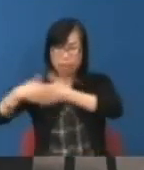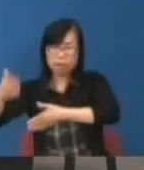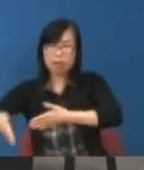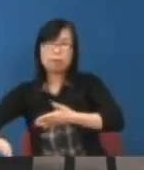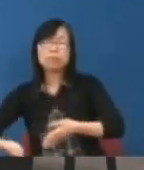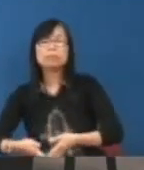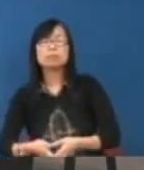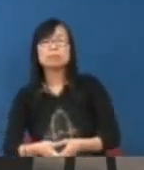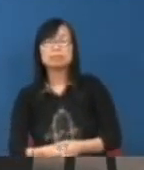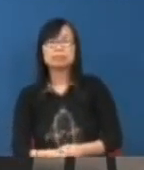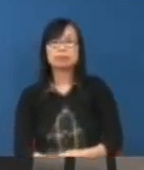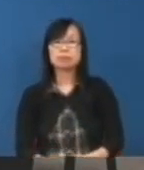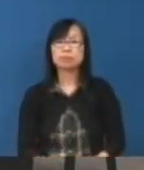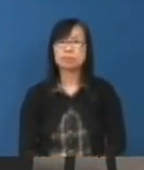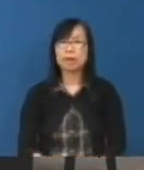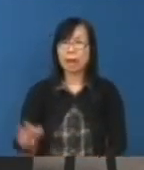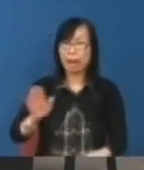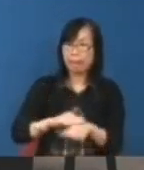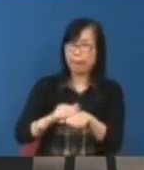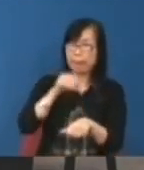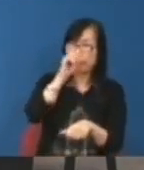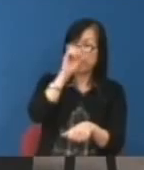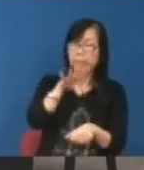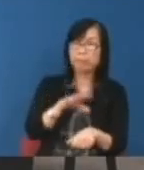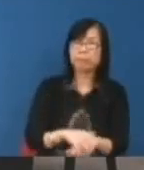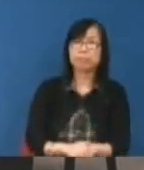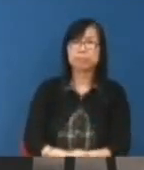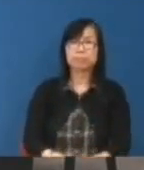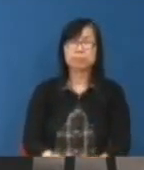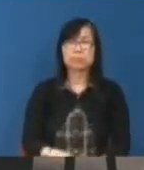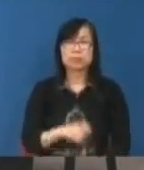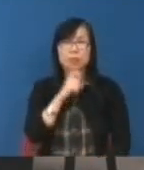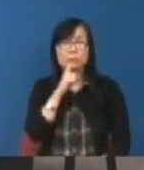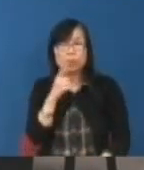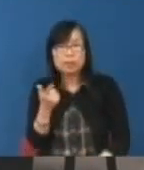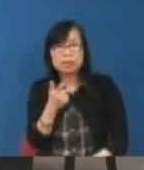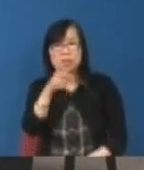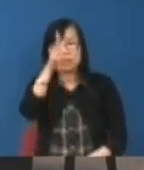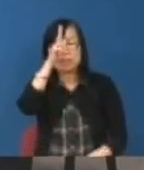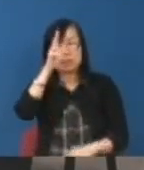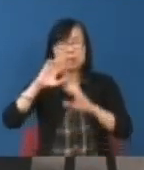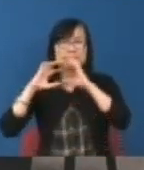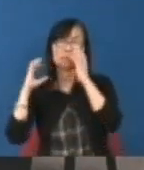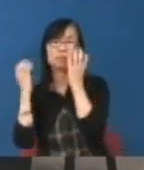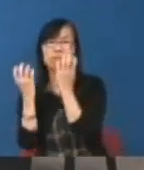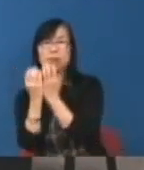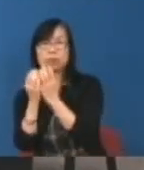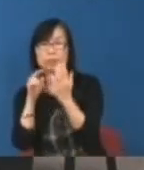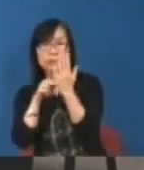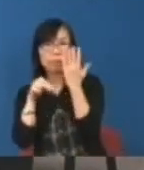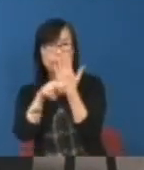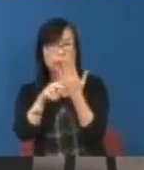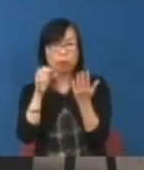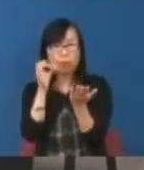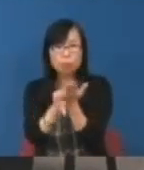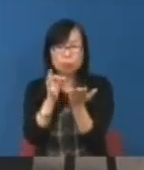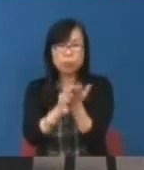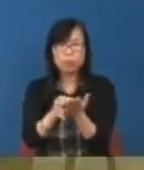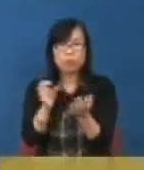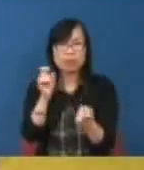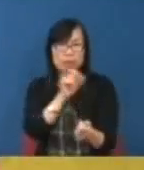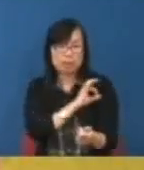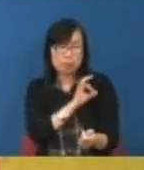是？ 剛才說過一件事，就是說其實很多時候政黨透過可能區議會裡面一些